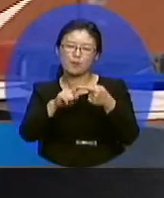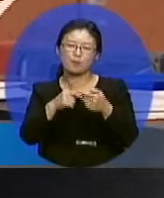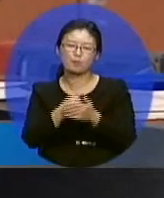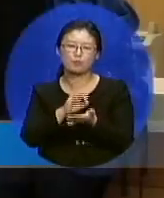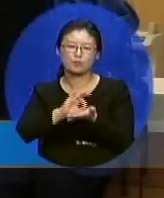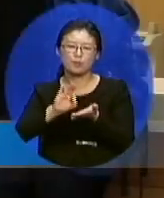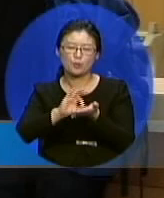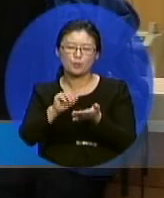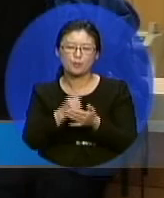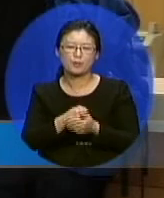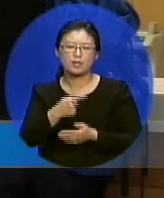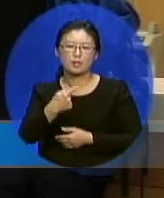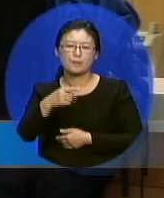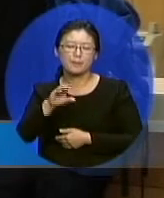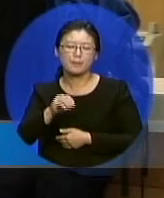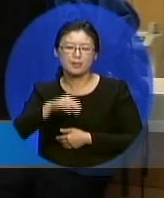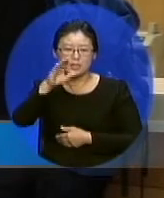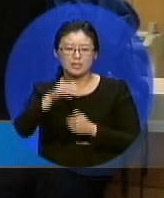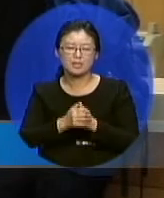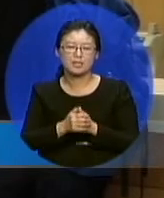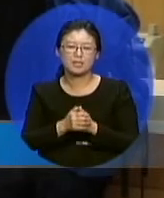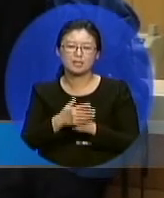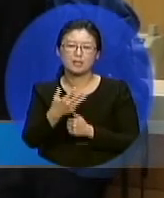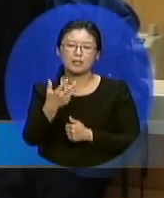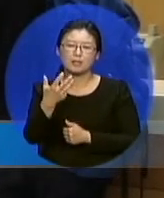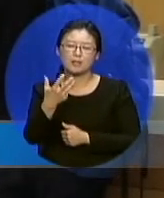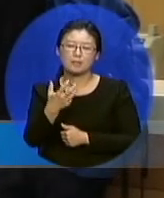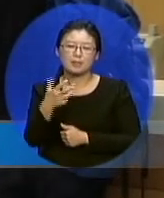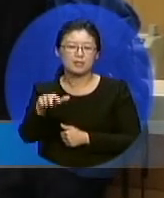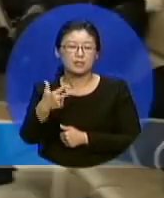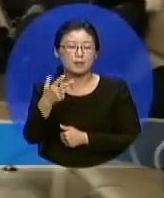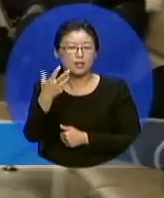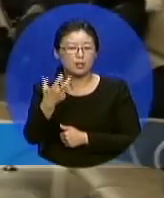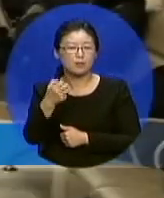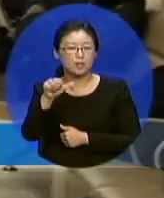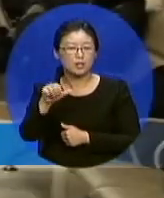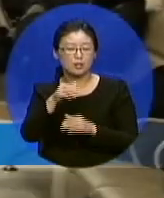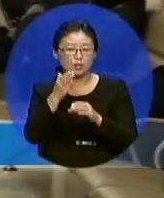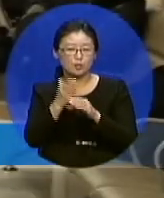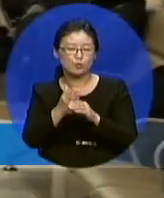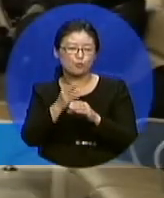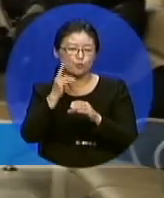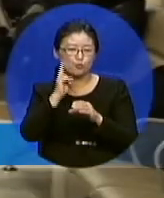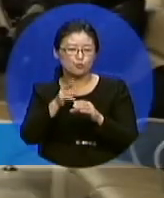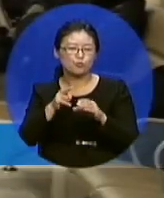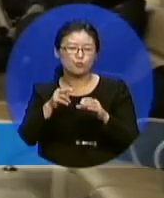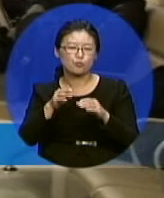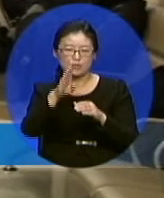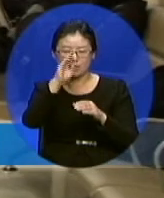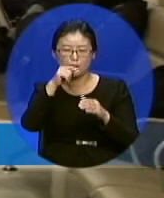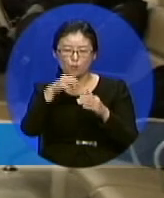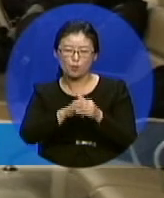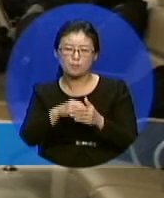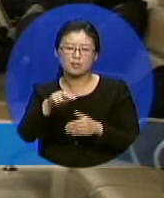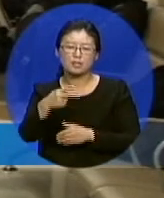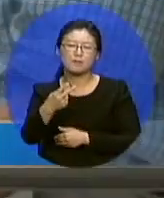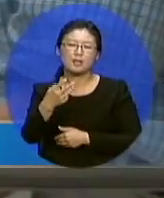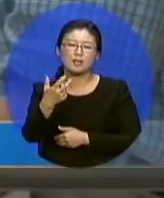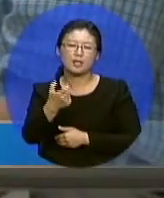원 이상 소요되는 질환 785개 중 4대 중증 질환에 포함되는 질환은 262개에